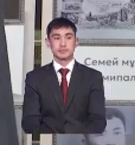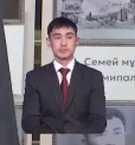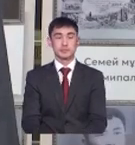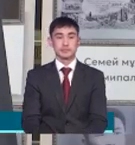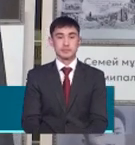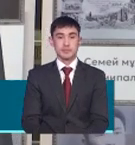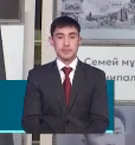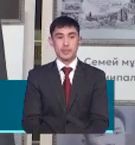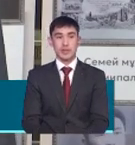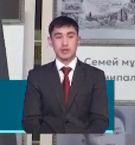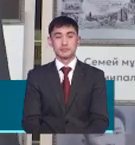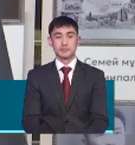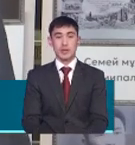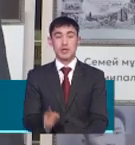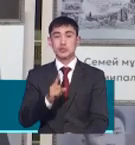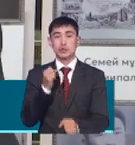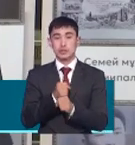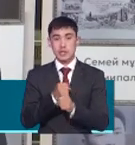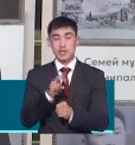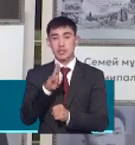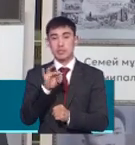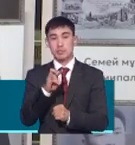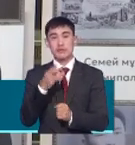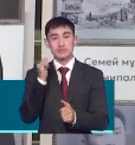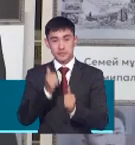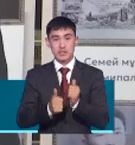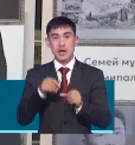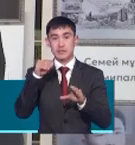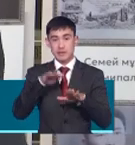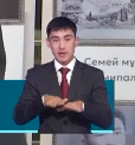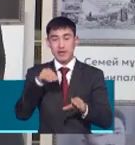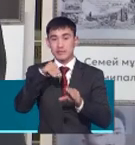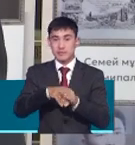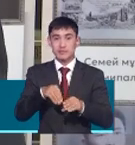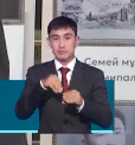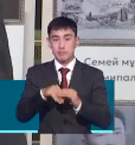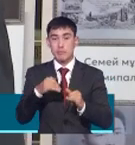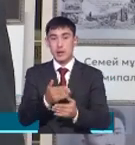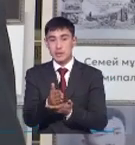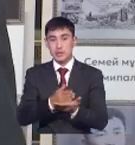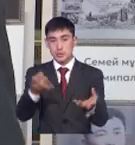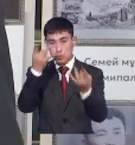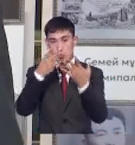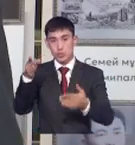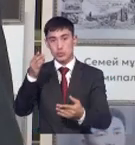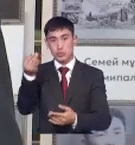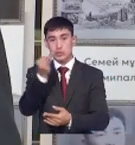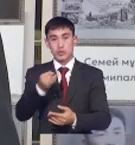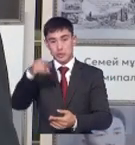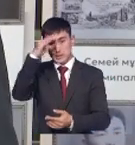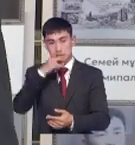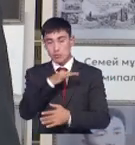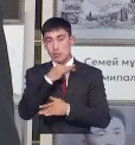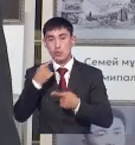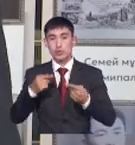металлургии чем бы не занимался Кан Сатпаев он везде оставил глубокий след и в науке и в политике и в культуре и в истории Казахстана и